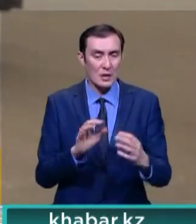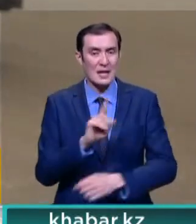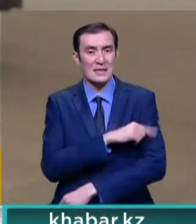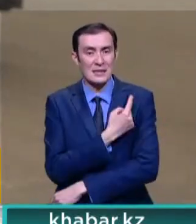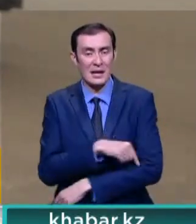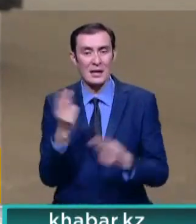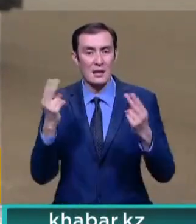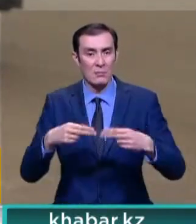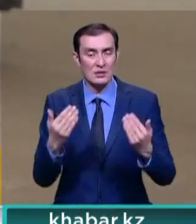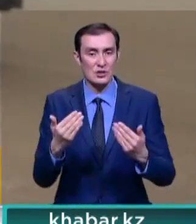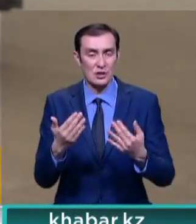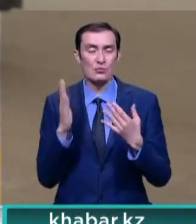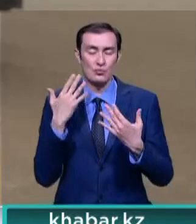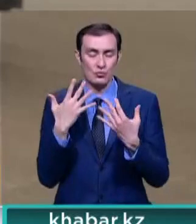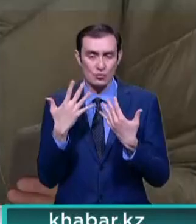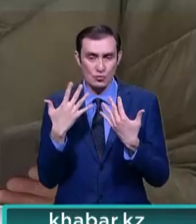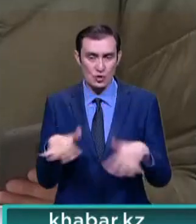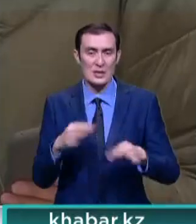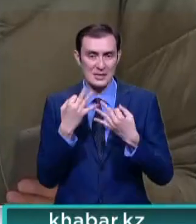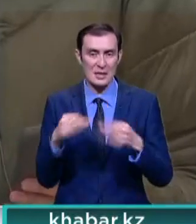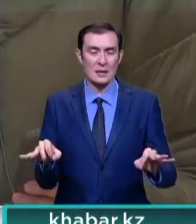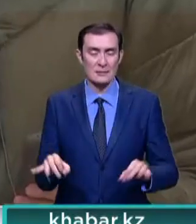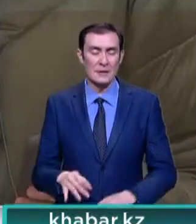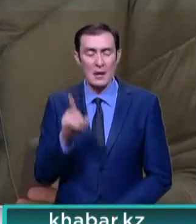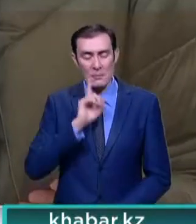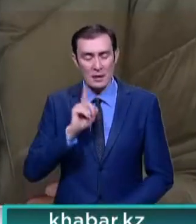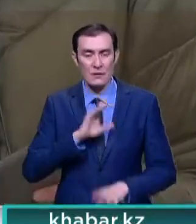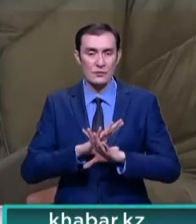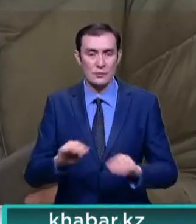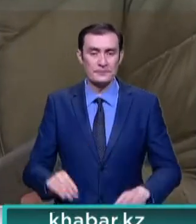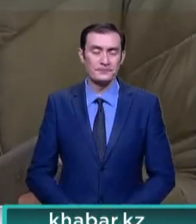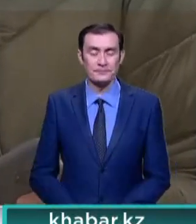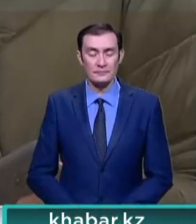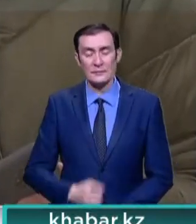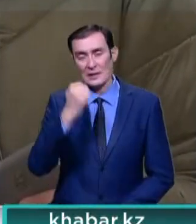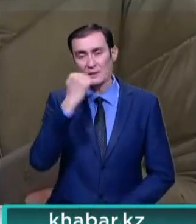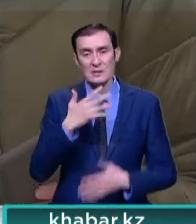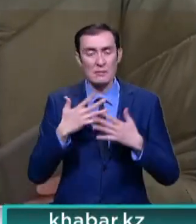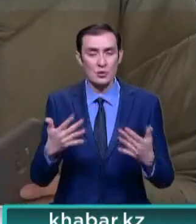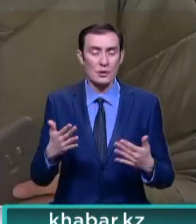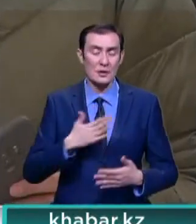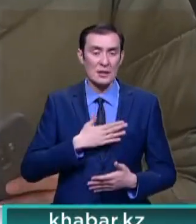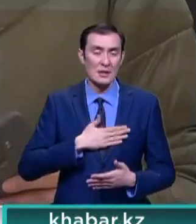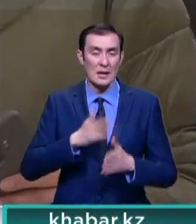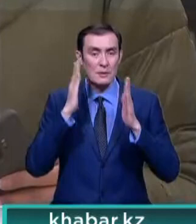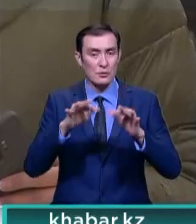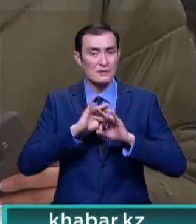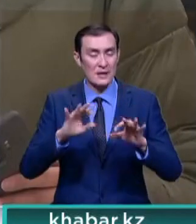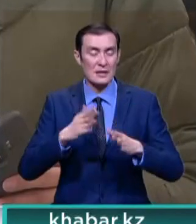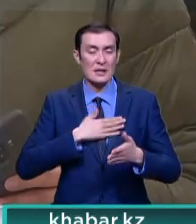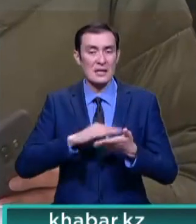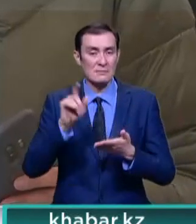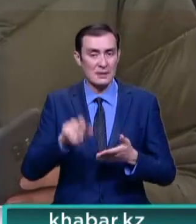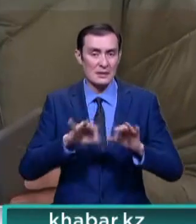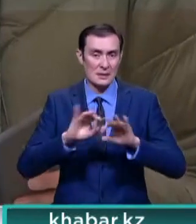санитарные посты уже сняты. У меня на этом все. Жанна, слово вам. Спасибо, коллега. Я напомню, на прямой связи со студией